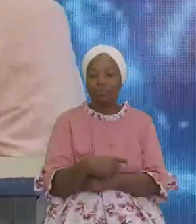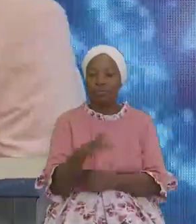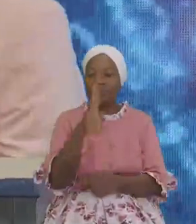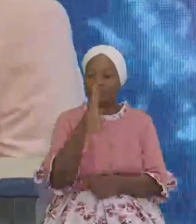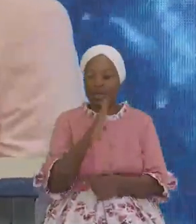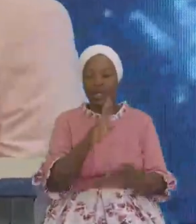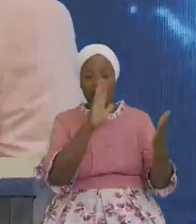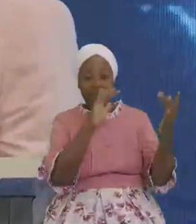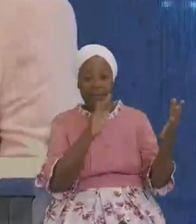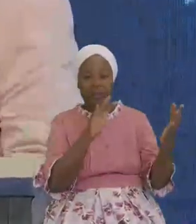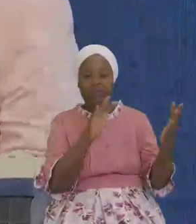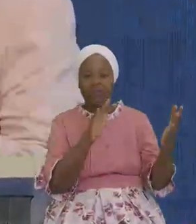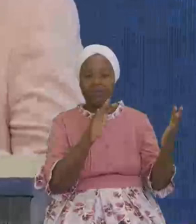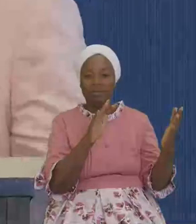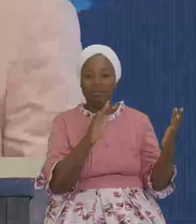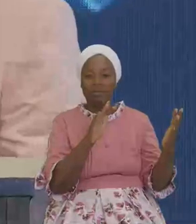jour,